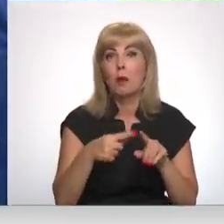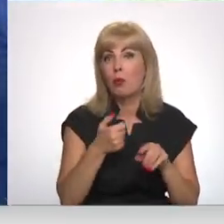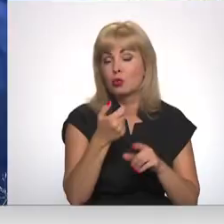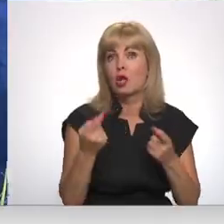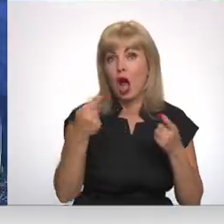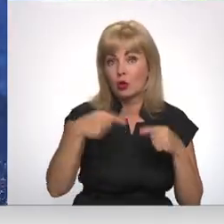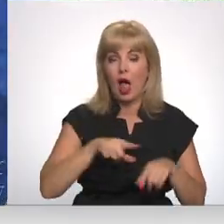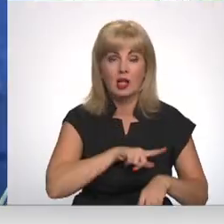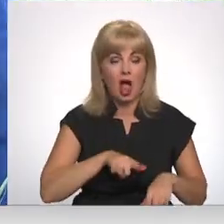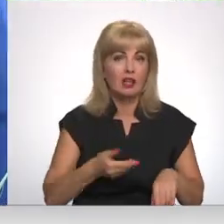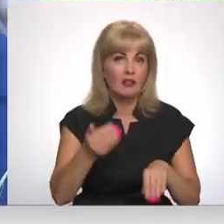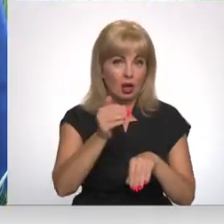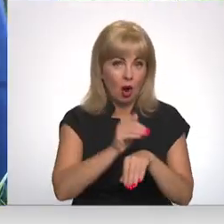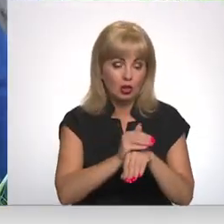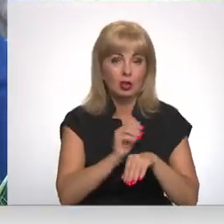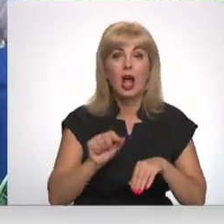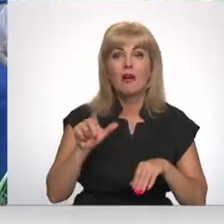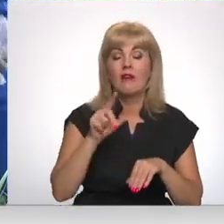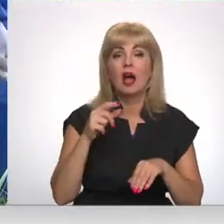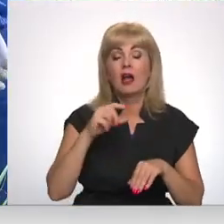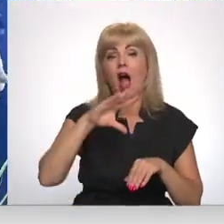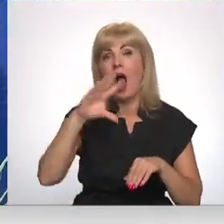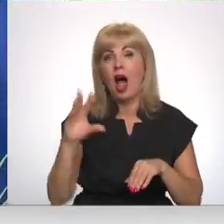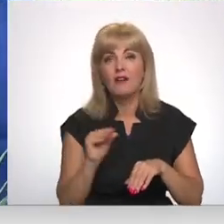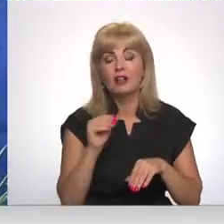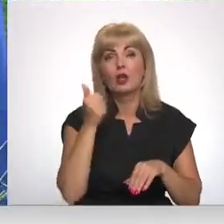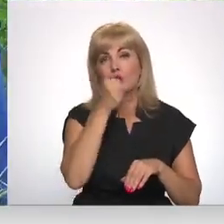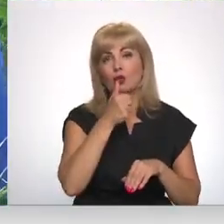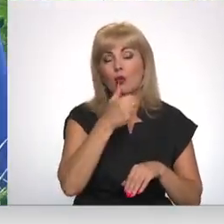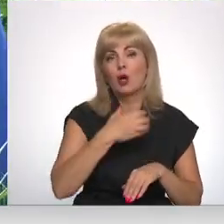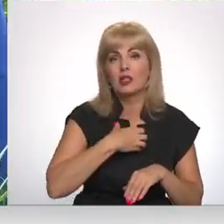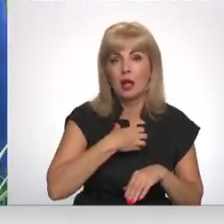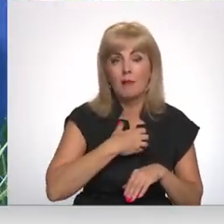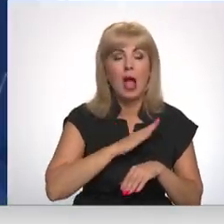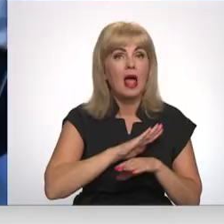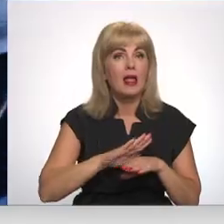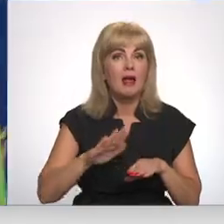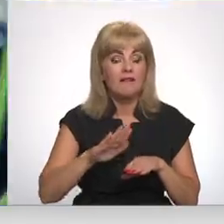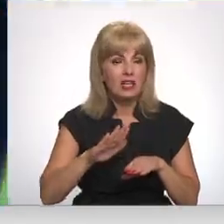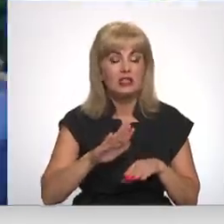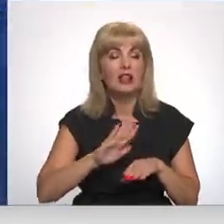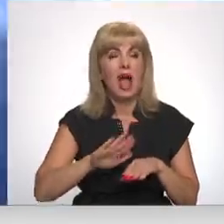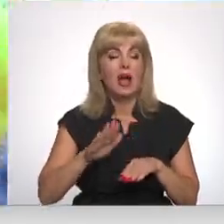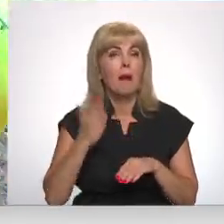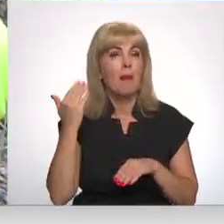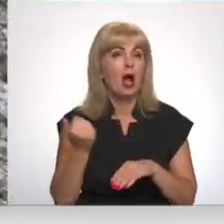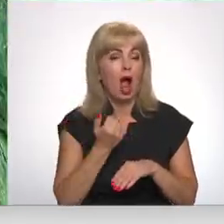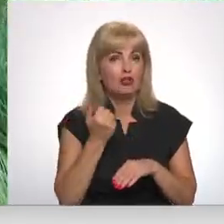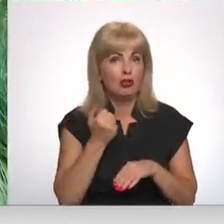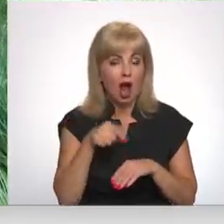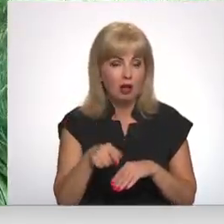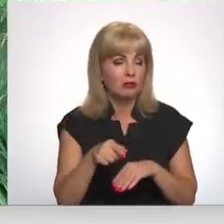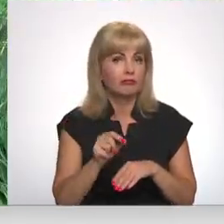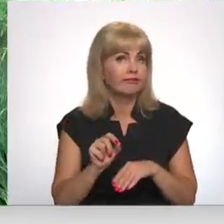laikā Latvijā ir konstatēts vairāk Āfrikas cūku mēra gadījumu nekā visa pagājušā gada laikā. Dienestā uzsver, ka